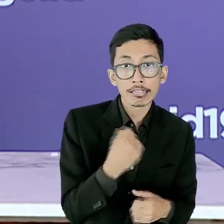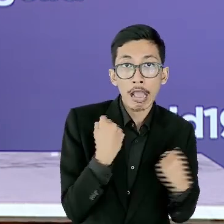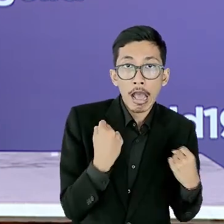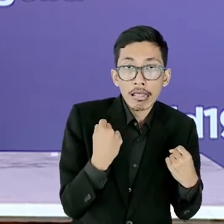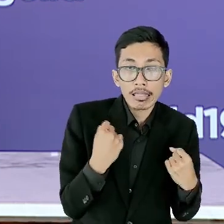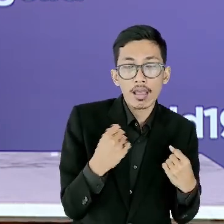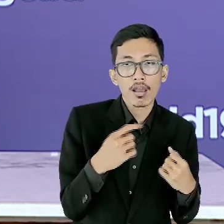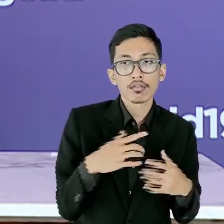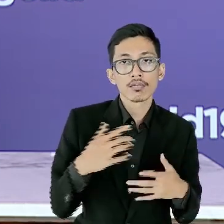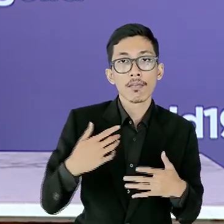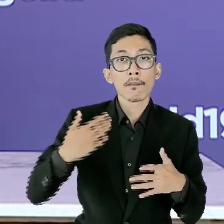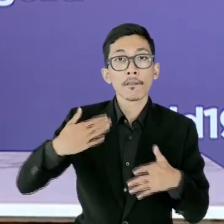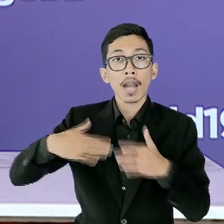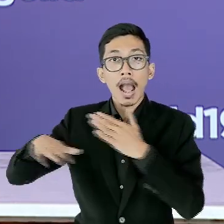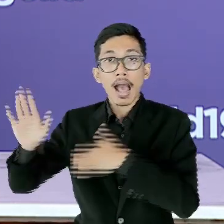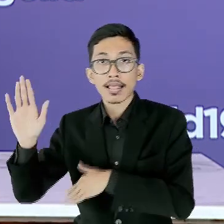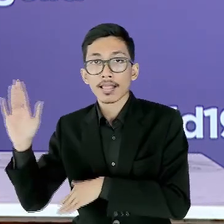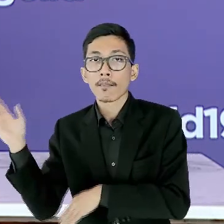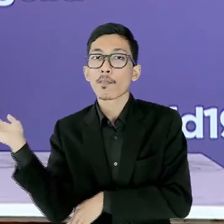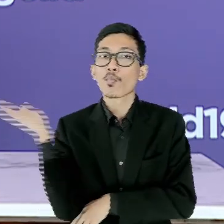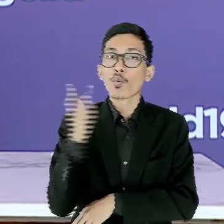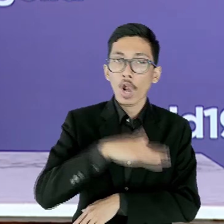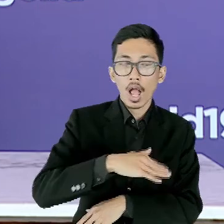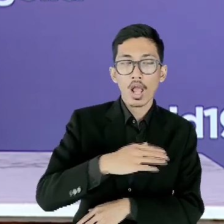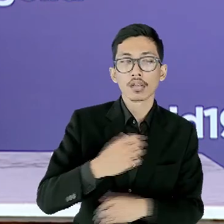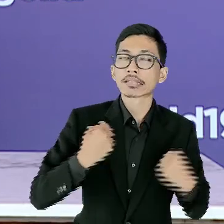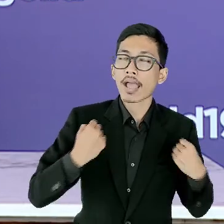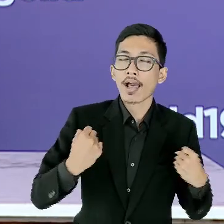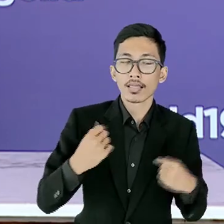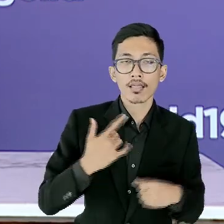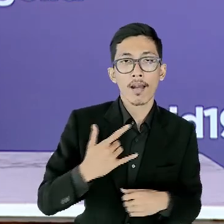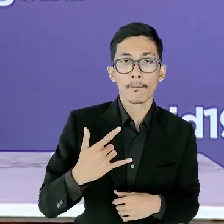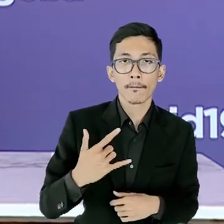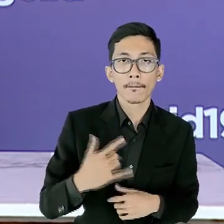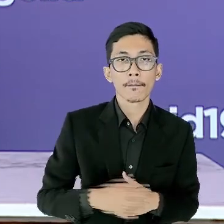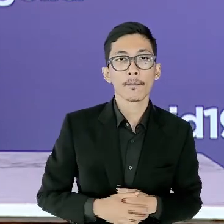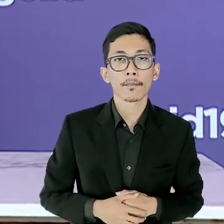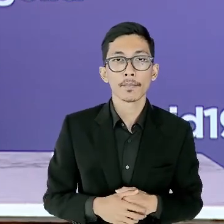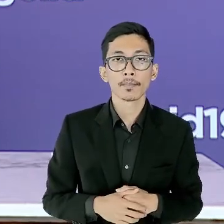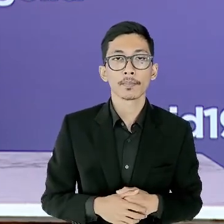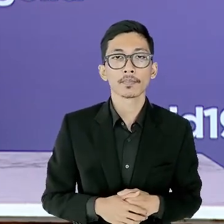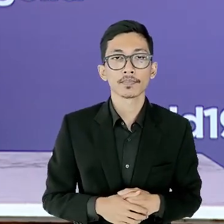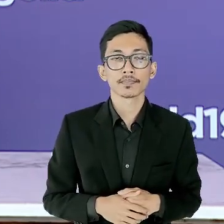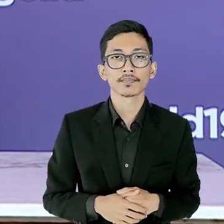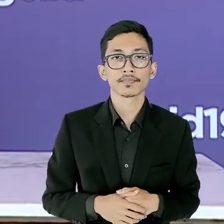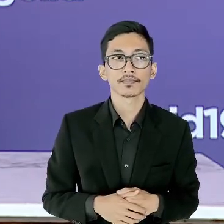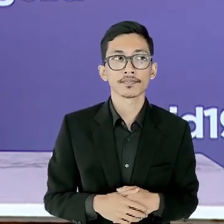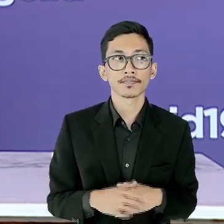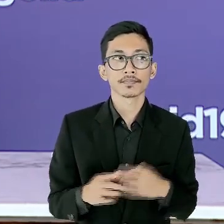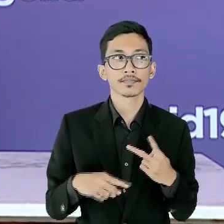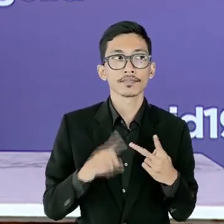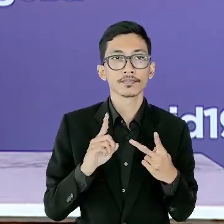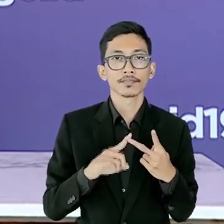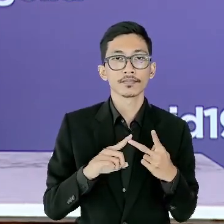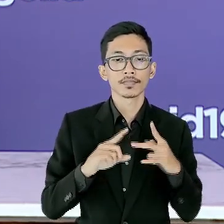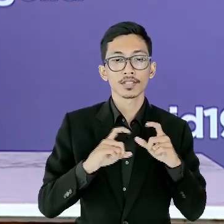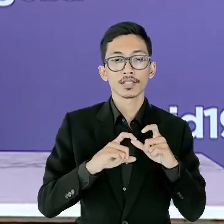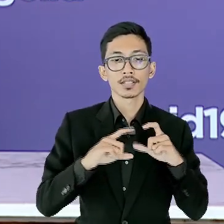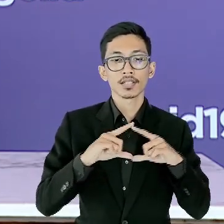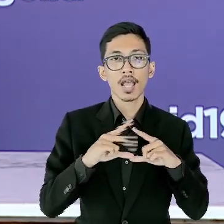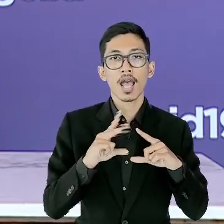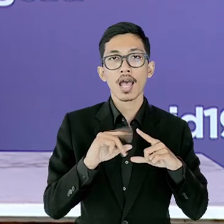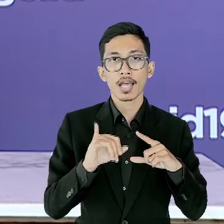perjalanan maupun saat pulang kembali ke rumah. Terima kasih. Selanjutnya dari